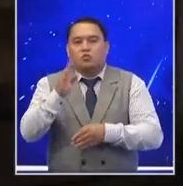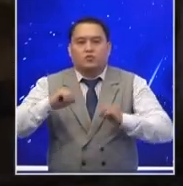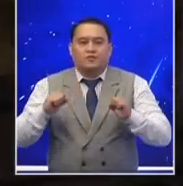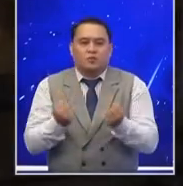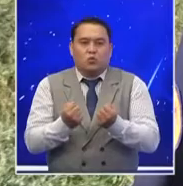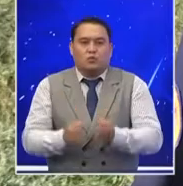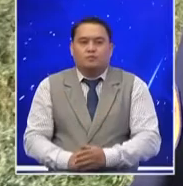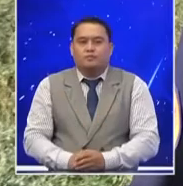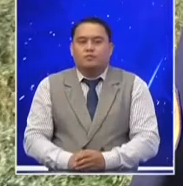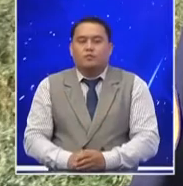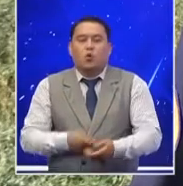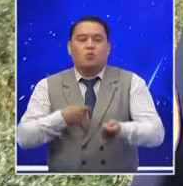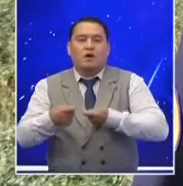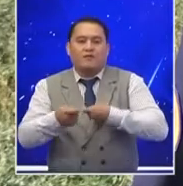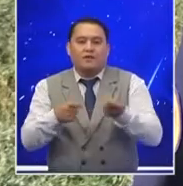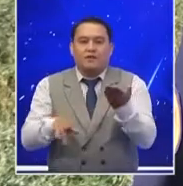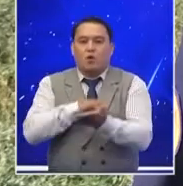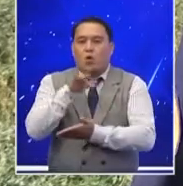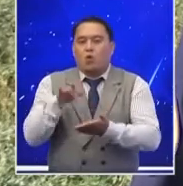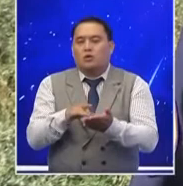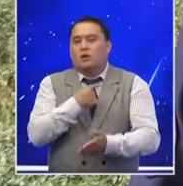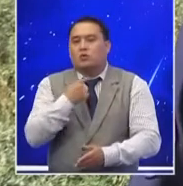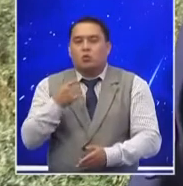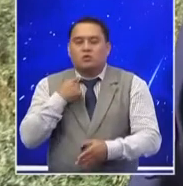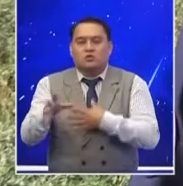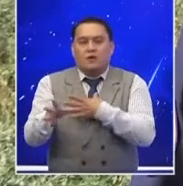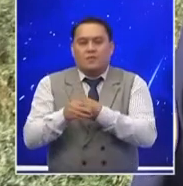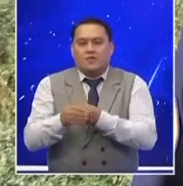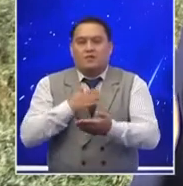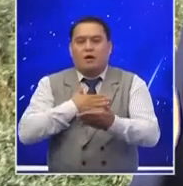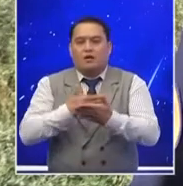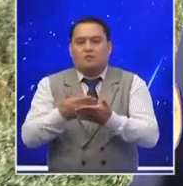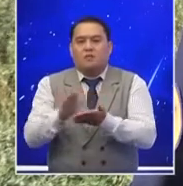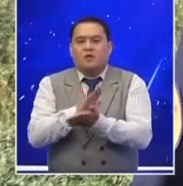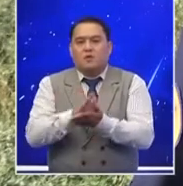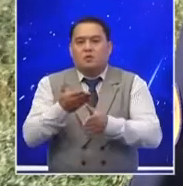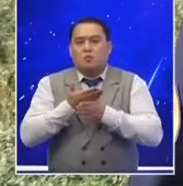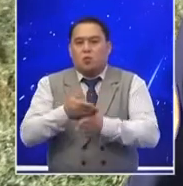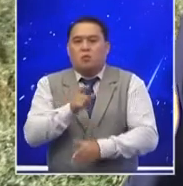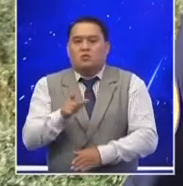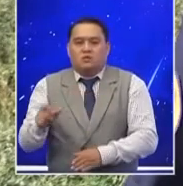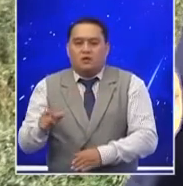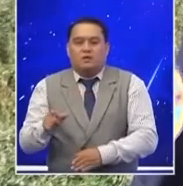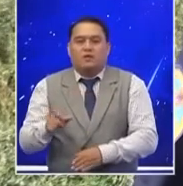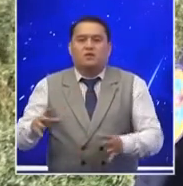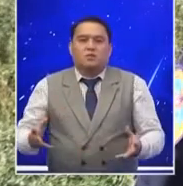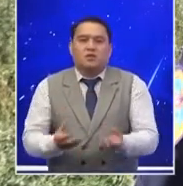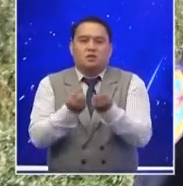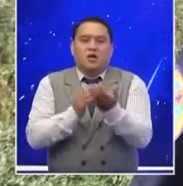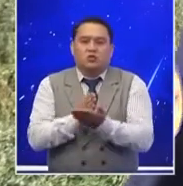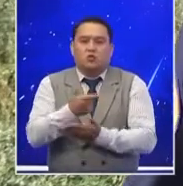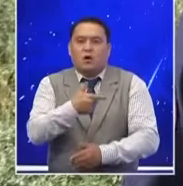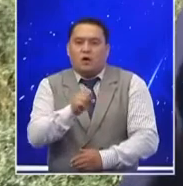сезону. Управление по ЧС города Талдыкурган совместно с волонтерами, а также совместно аварийной службы